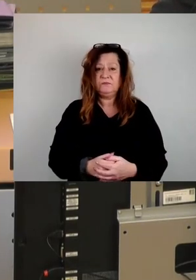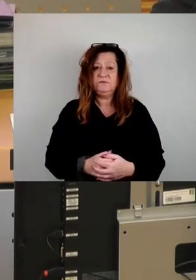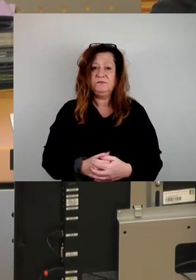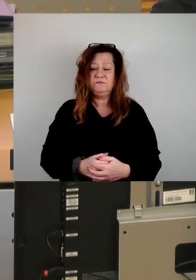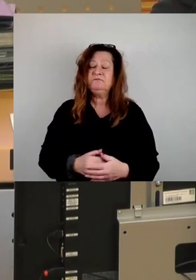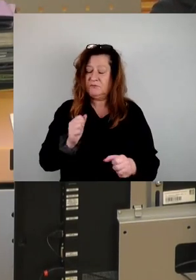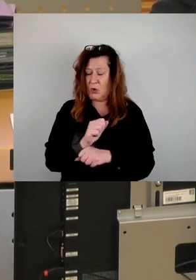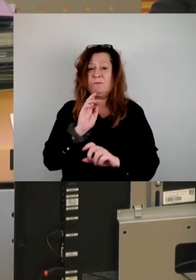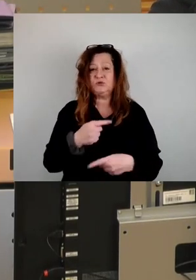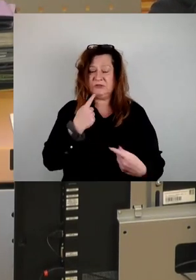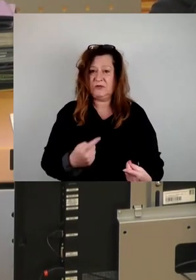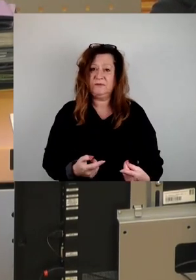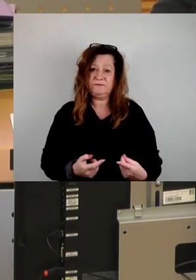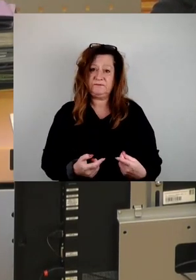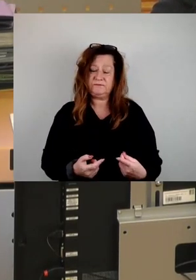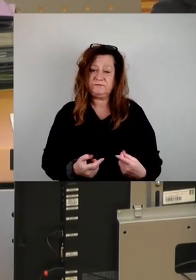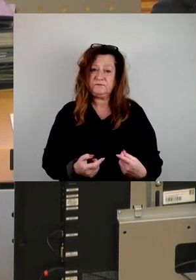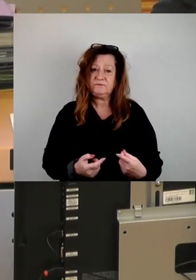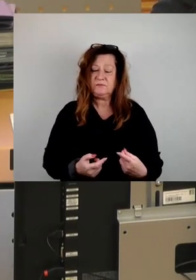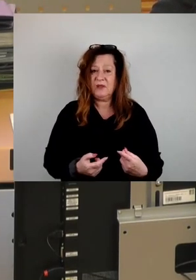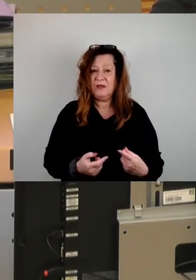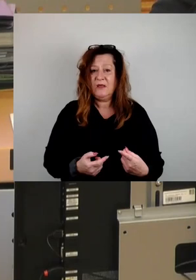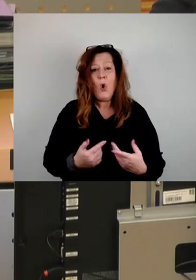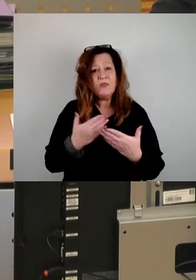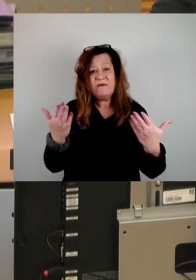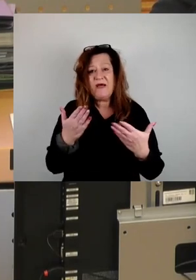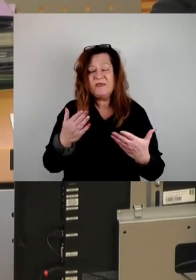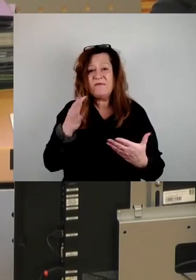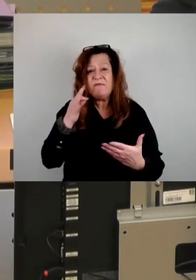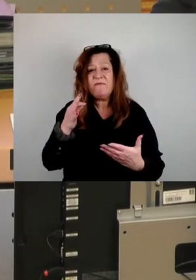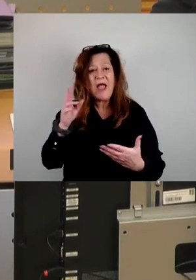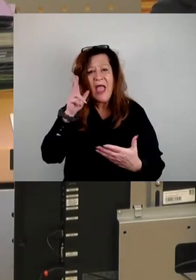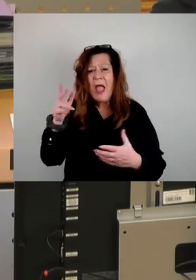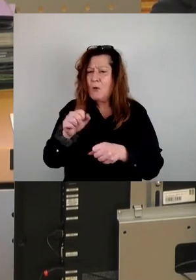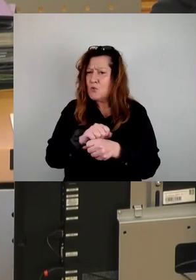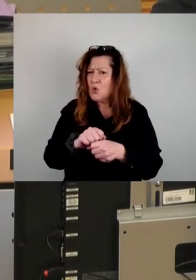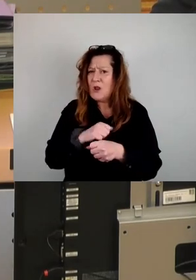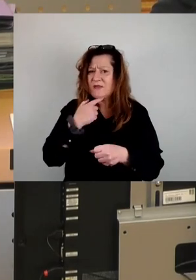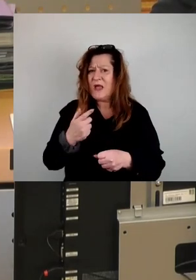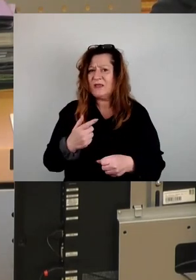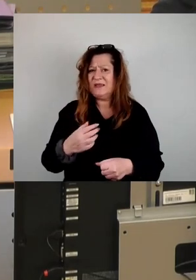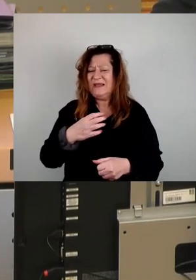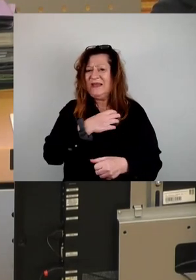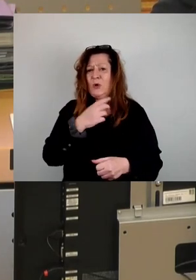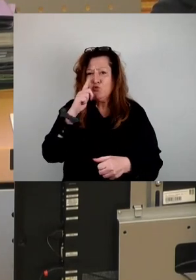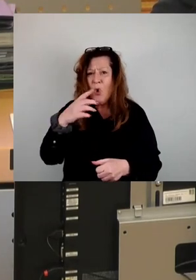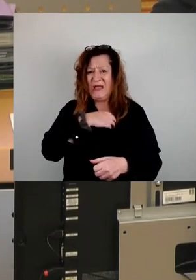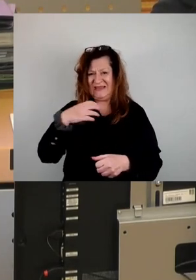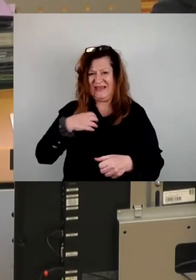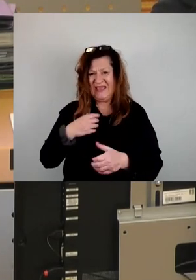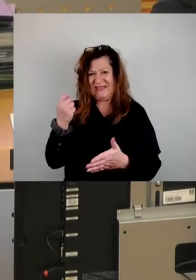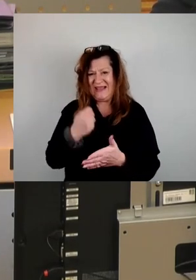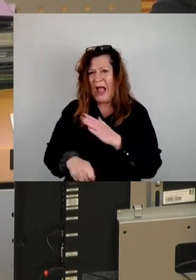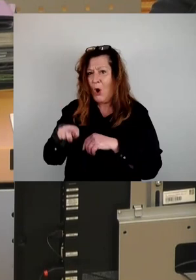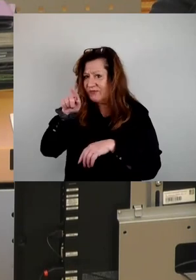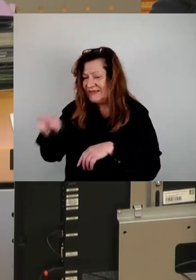nichtsdestotrotz. Und vielleicht mal auf das, was Frau Mühle gesagt hat, einzugehen. Niemand anderes als Dresden wird dieses Grundstück kaufen. Das ist das, was ich gesagt habe. Ich habe